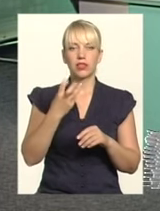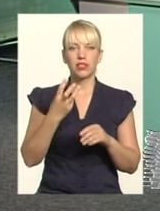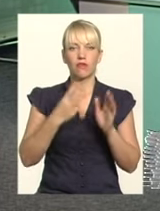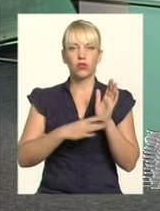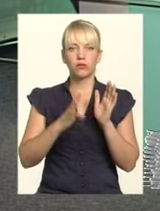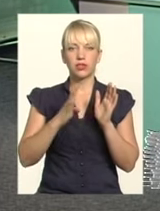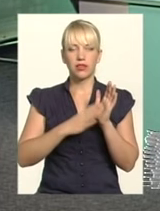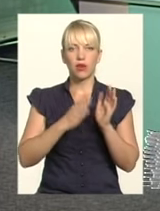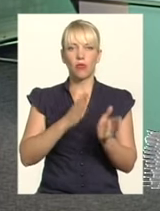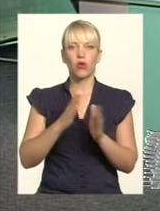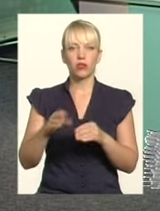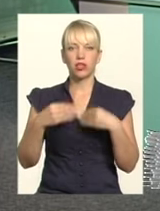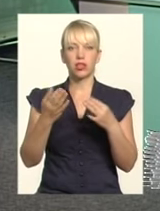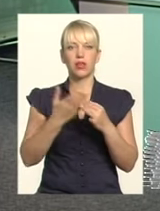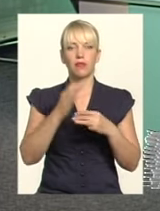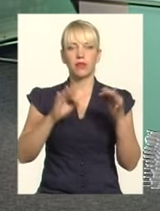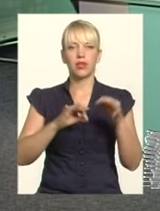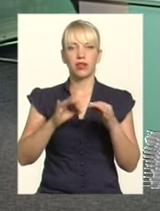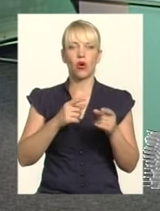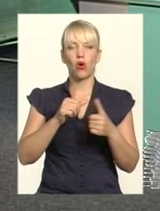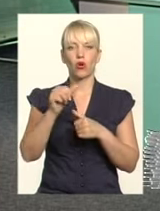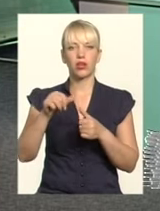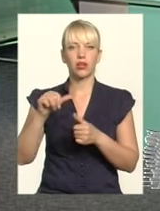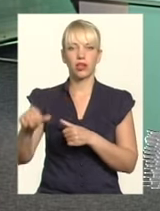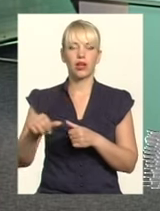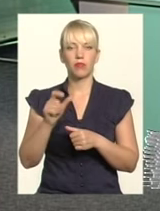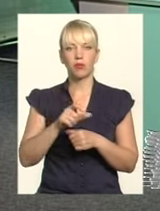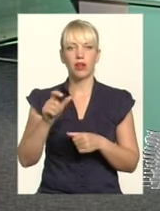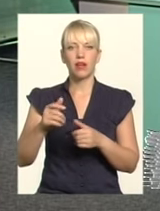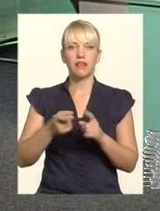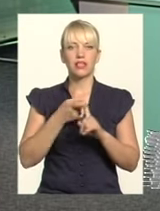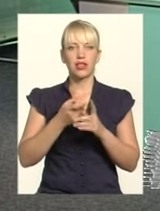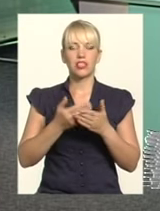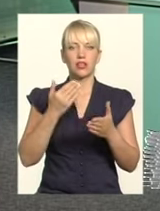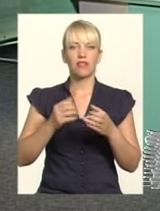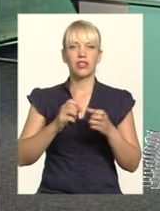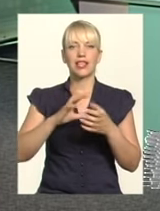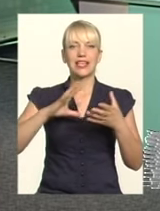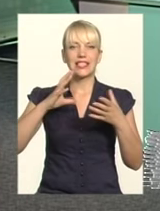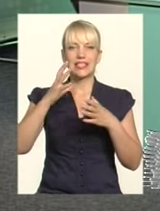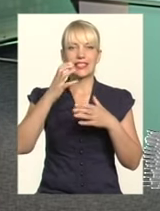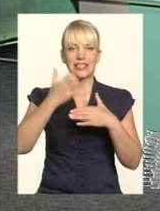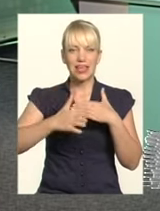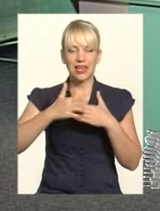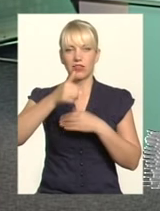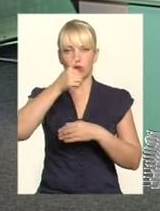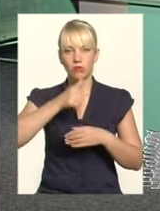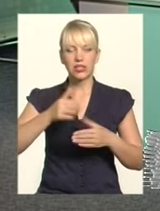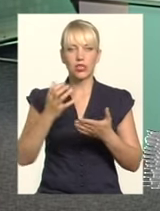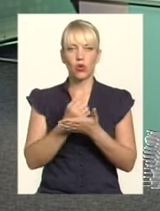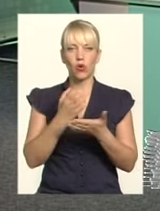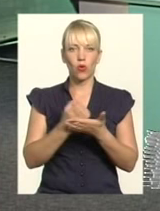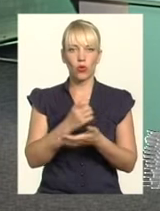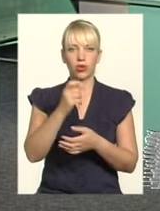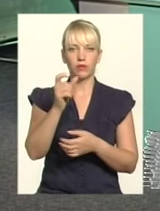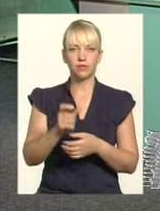надання пільг окремим категоріям громадян в залежності від середньомісячного сукупного доходу сім'ї пільговика. Скажіть, будь